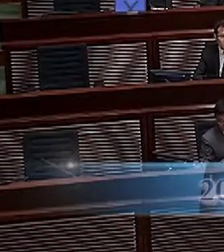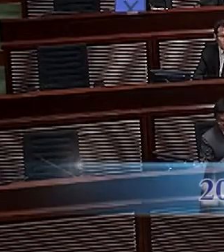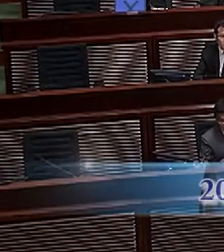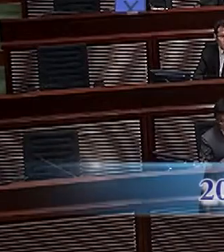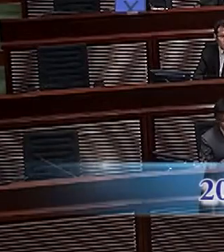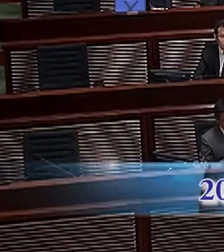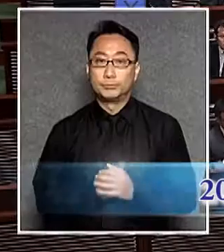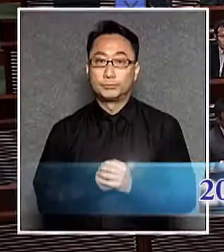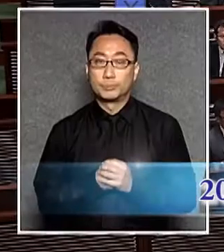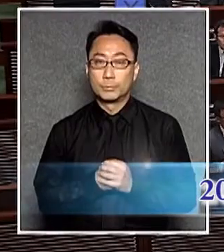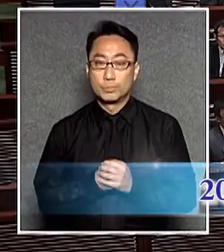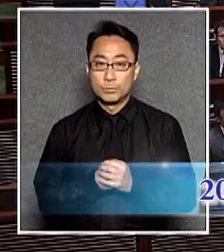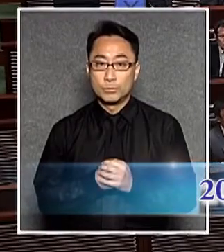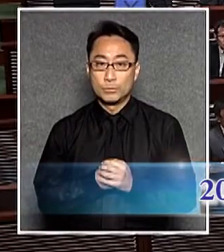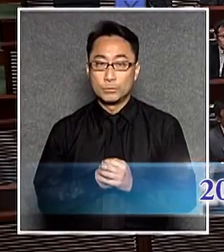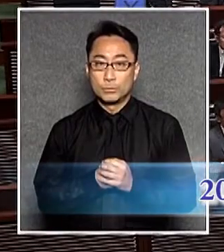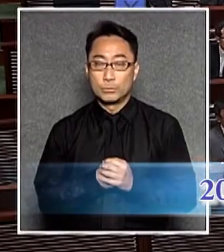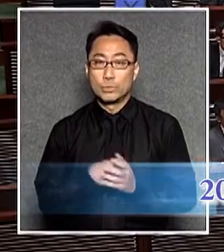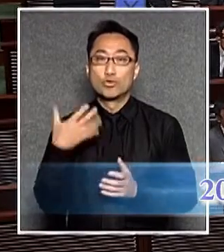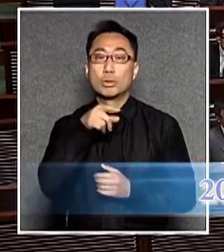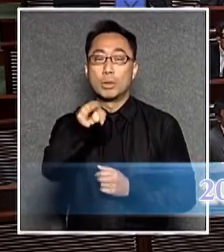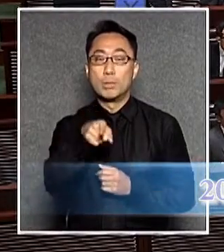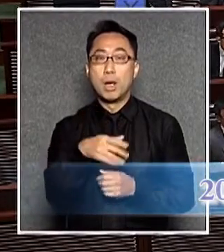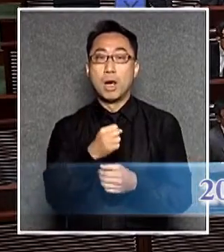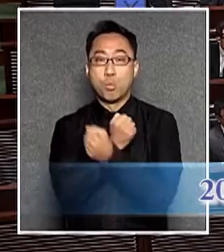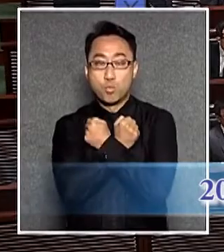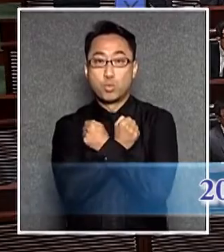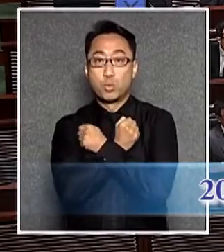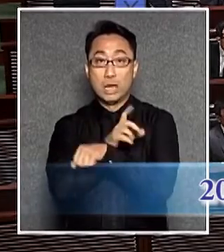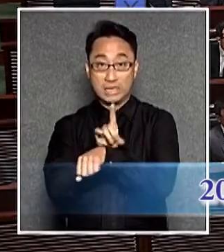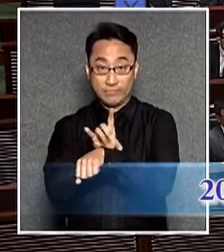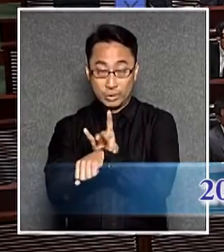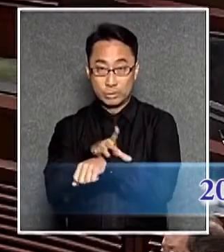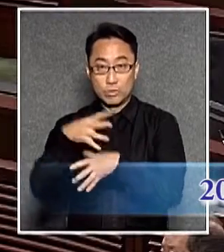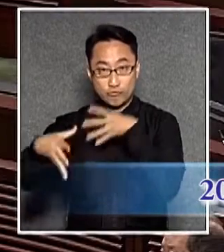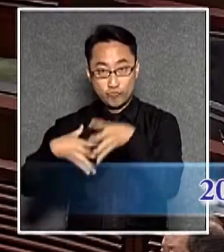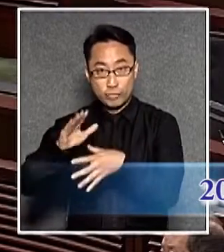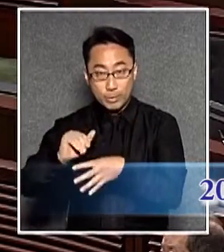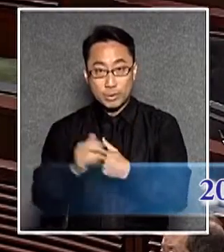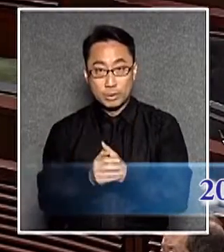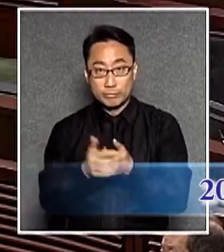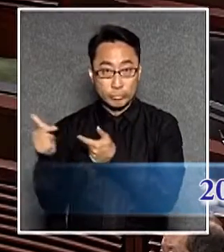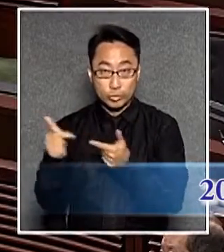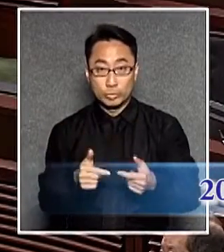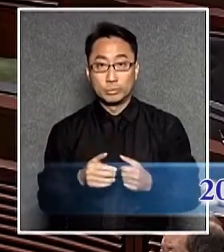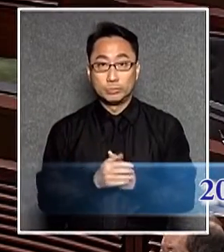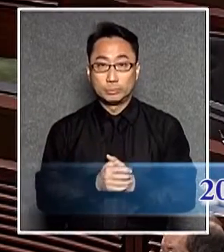主席，我哋可唔可以要求休會15分鐘？我哋想再討論一下。